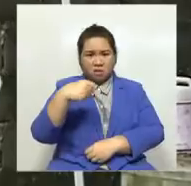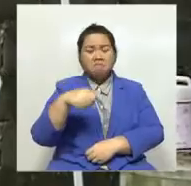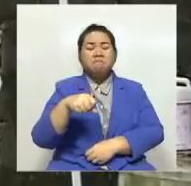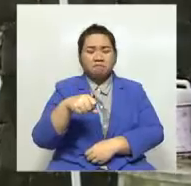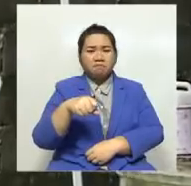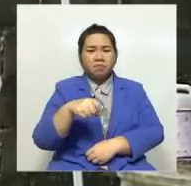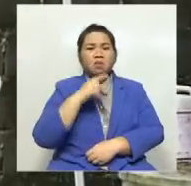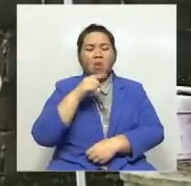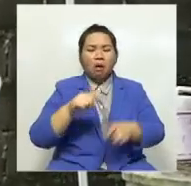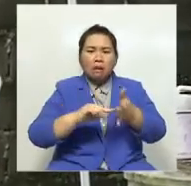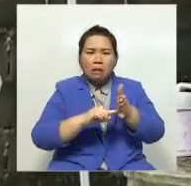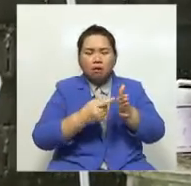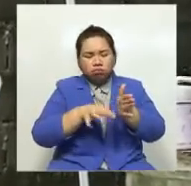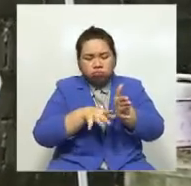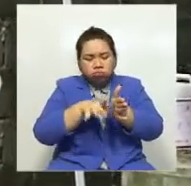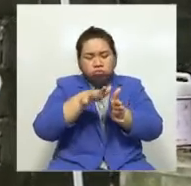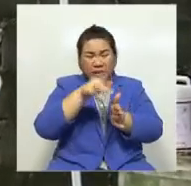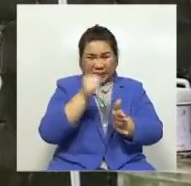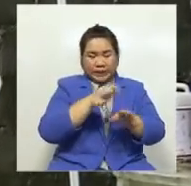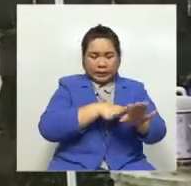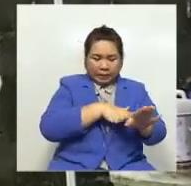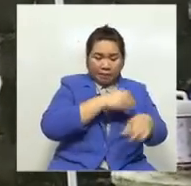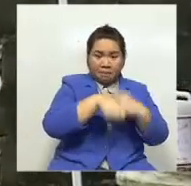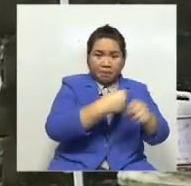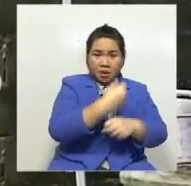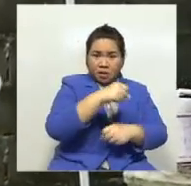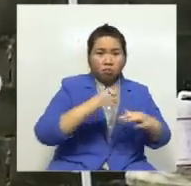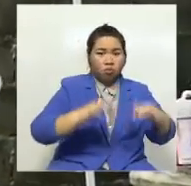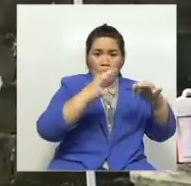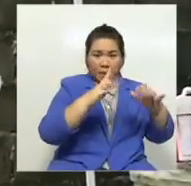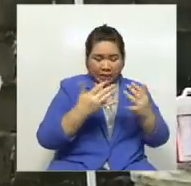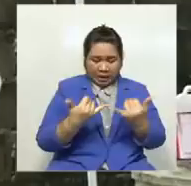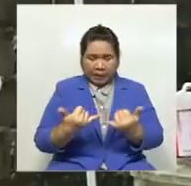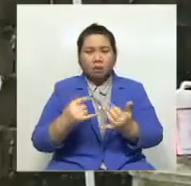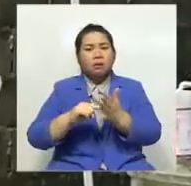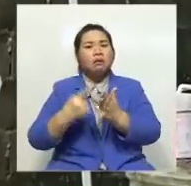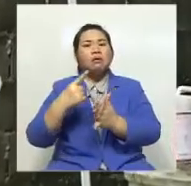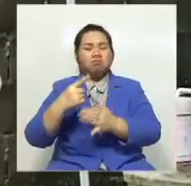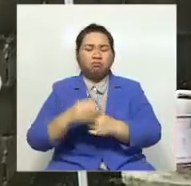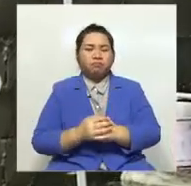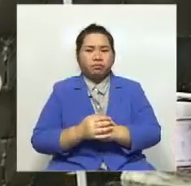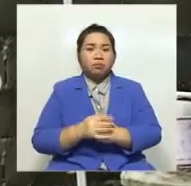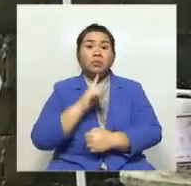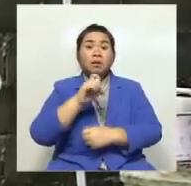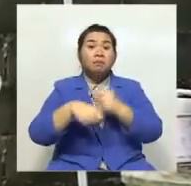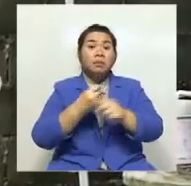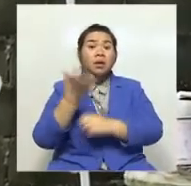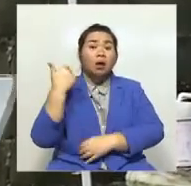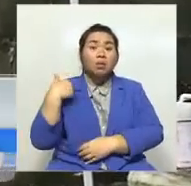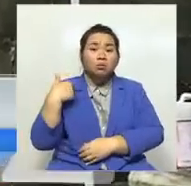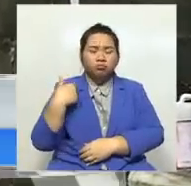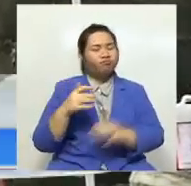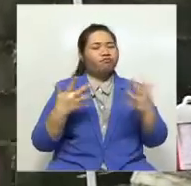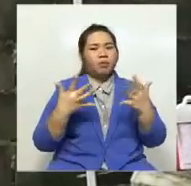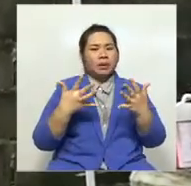าเริ่มท่วมอีกปีที่ชิบนี่ครับ อ๋อแสดงว่าก็ปีที่แล้วก็ไม่ท่วม บ่ครับปีที่แล้วขึ้นม